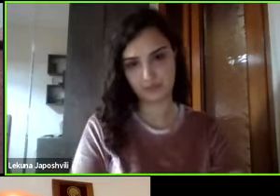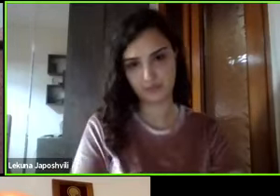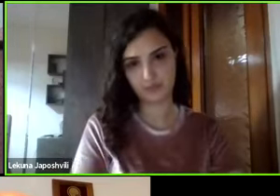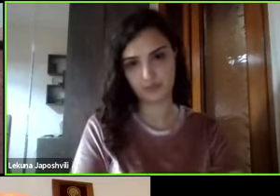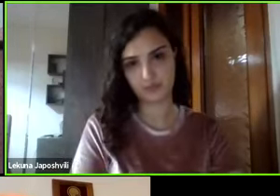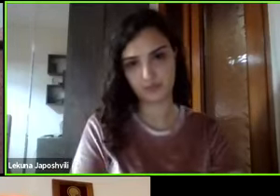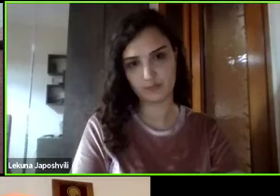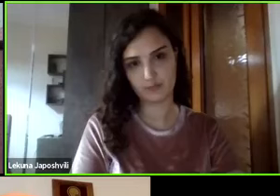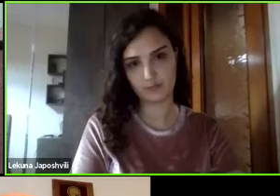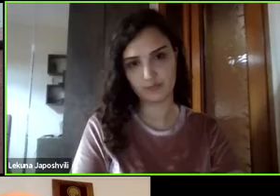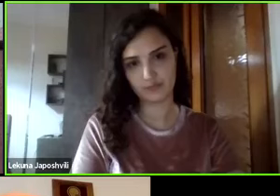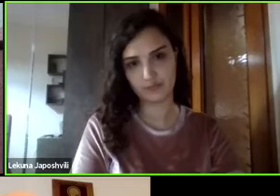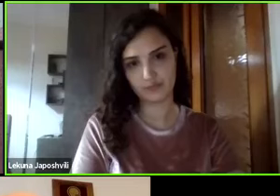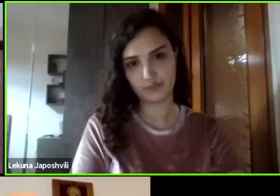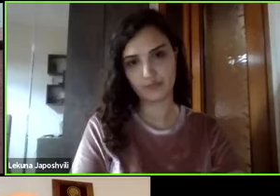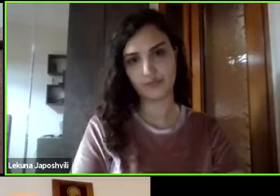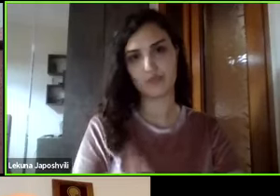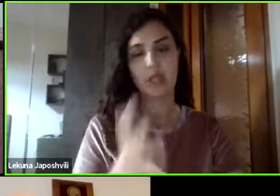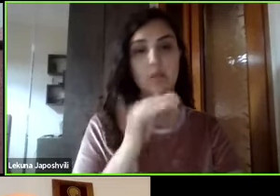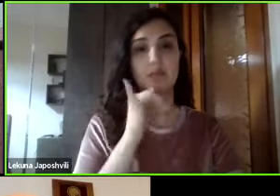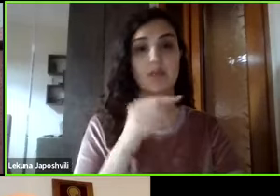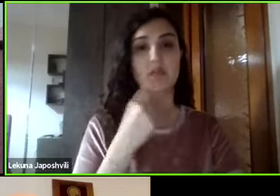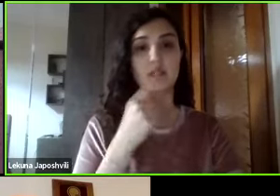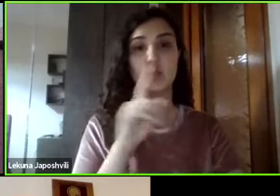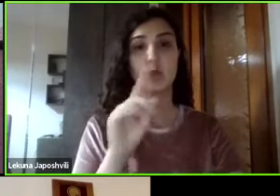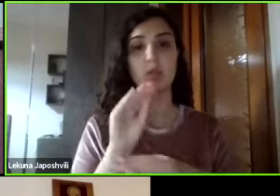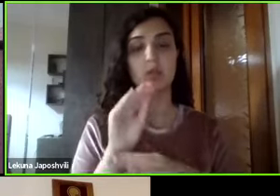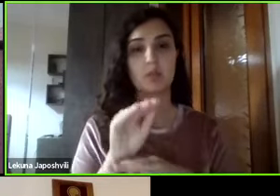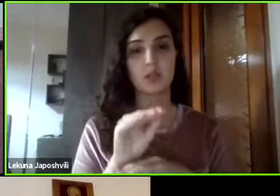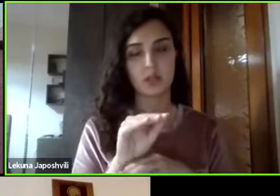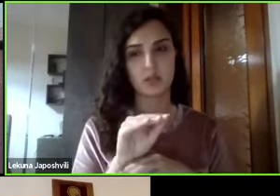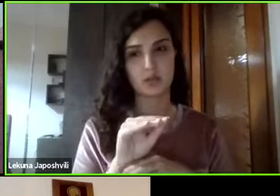Albat ver vitqiro imata, vinaidan